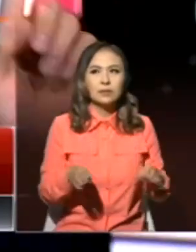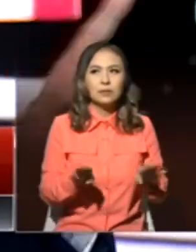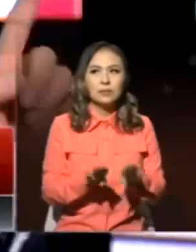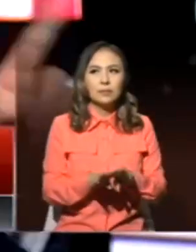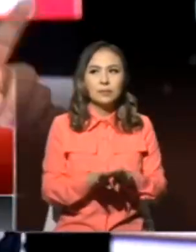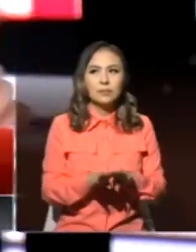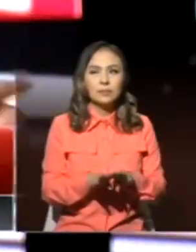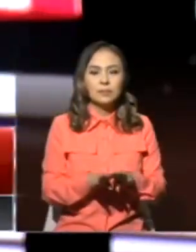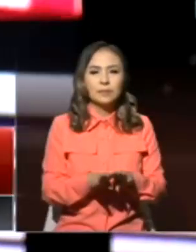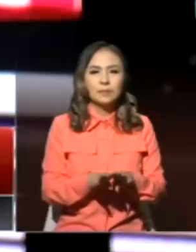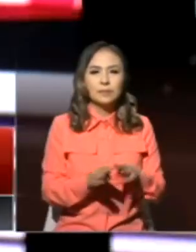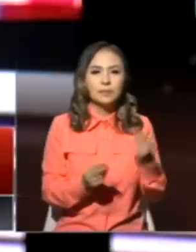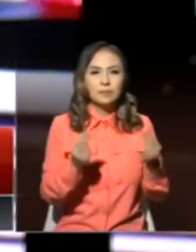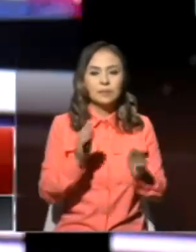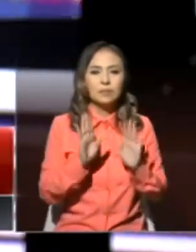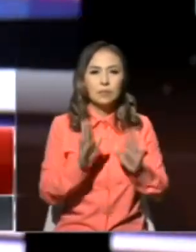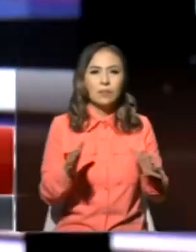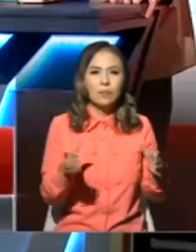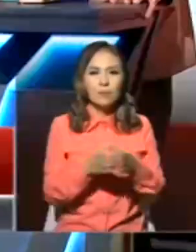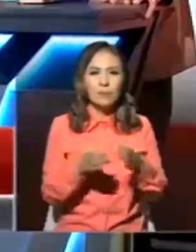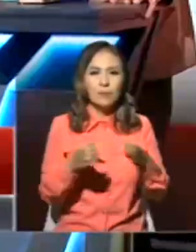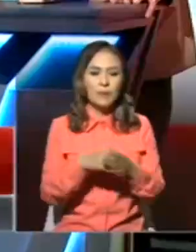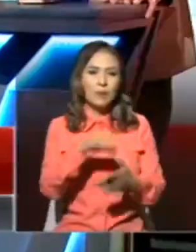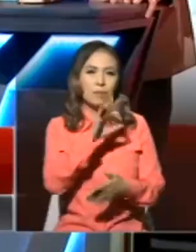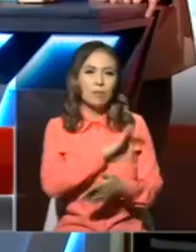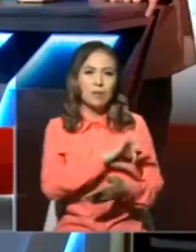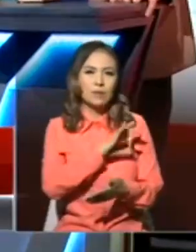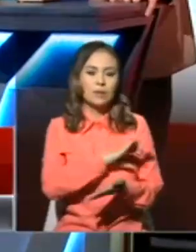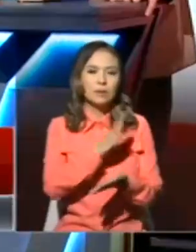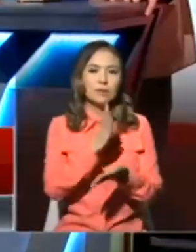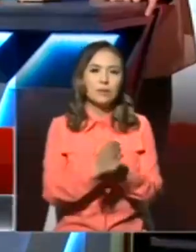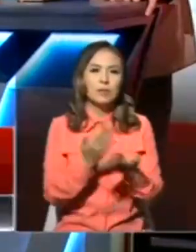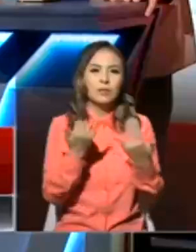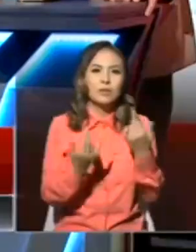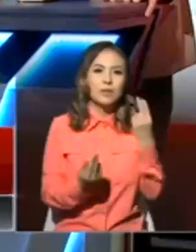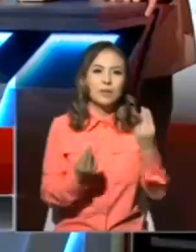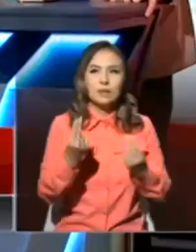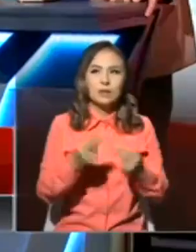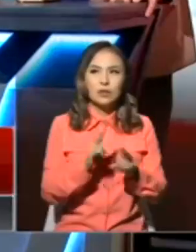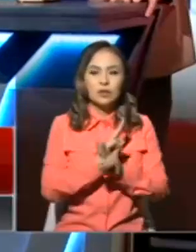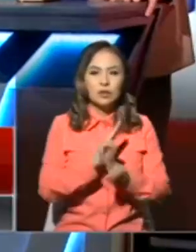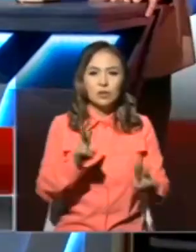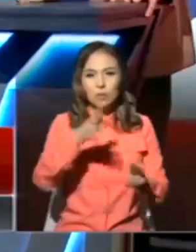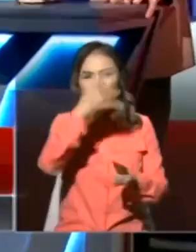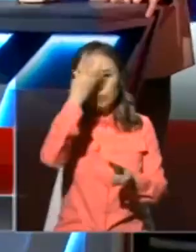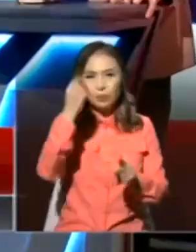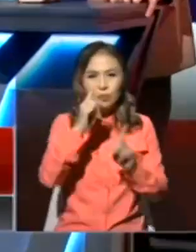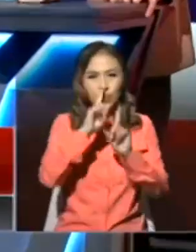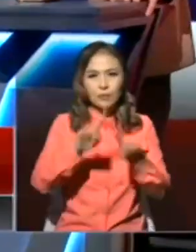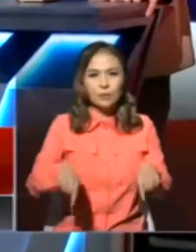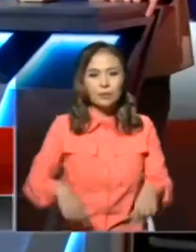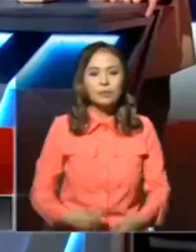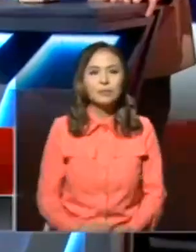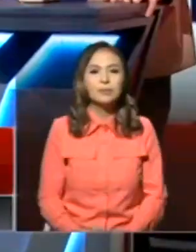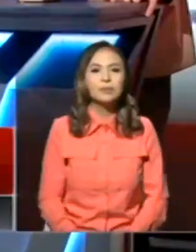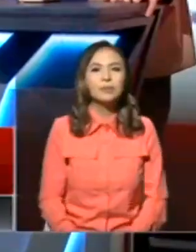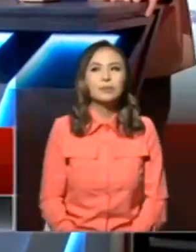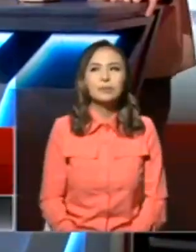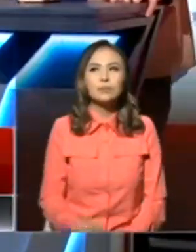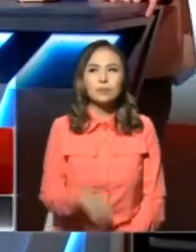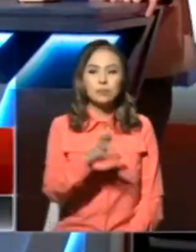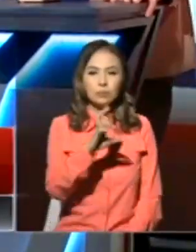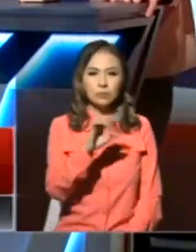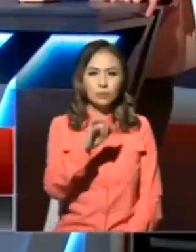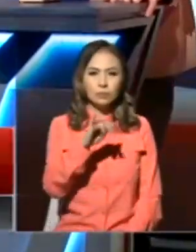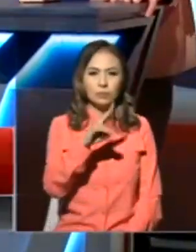жүргізіп ойыншылардың тек қана сол компанияның ғана пайдасын ғана ойлайды. Бірақ ойнап жатқан адамның ешқайсысы оны ұтпайды. Ол жерде мен букмекерлік кеңселерге